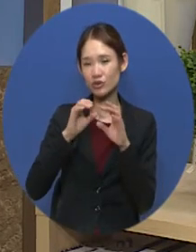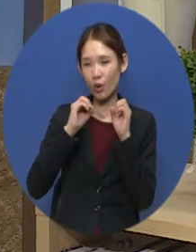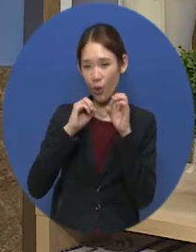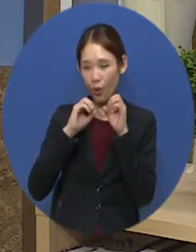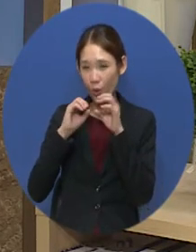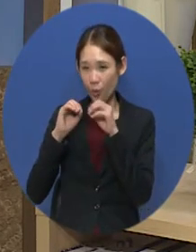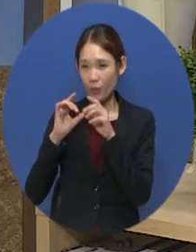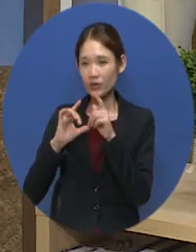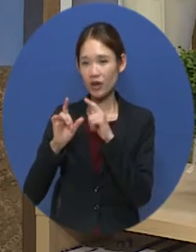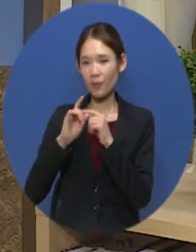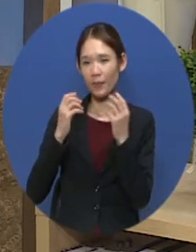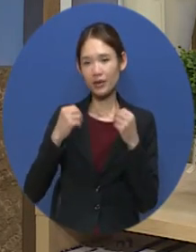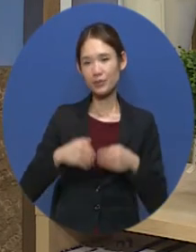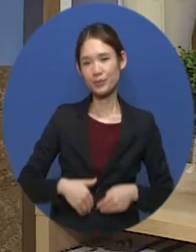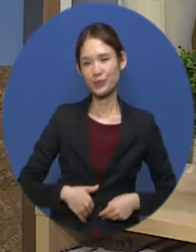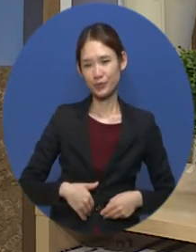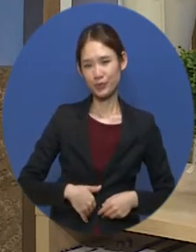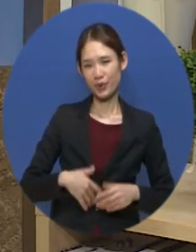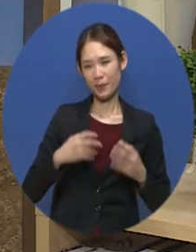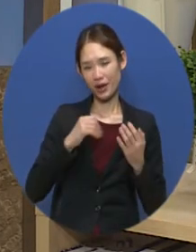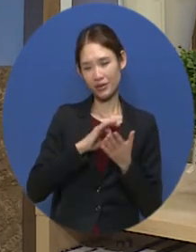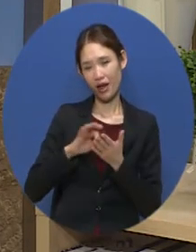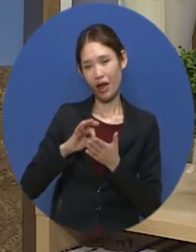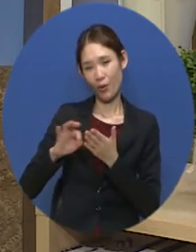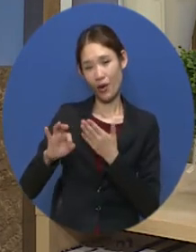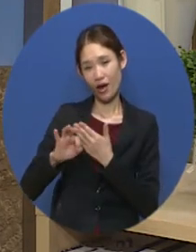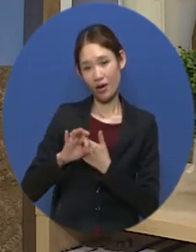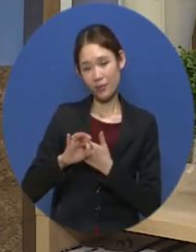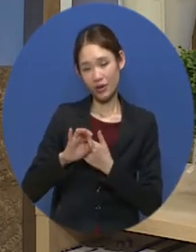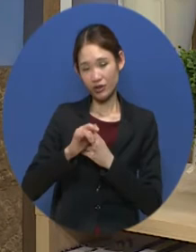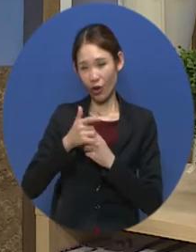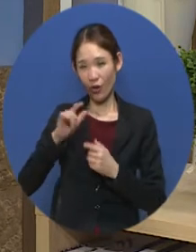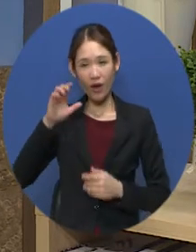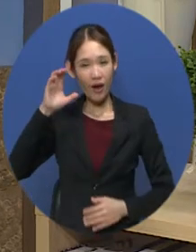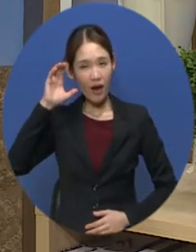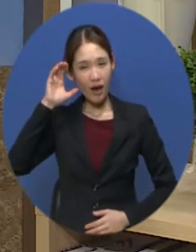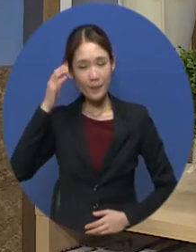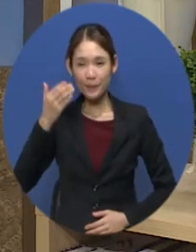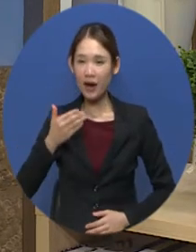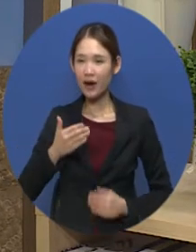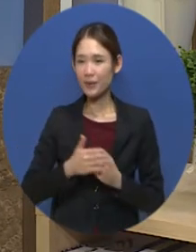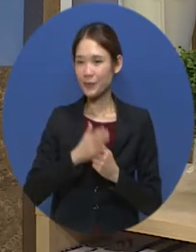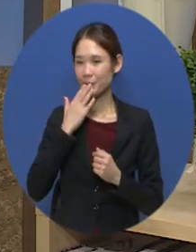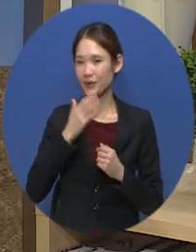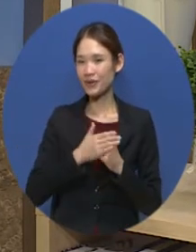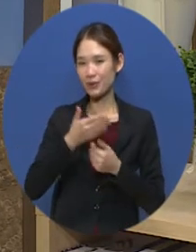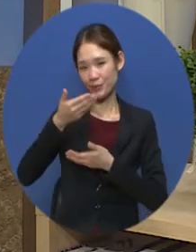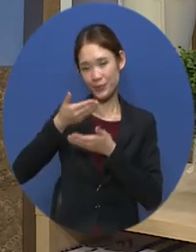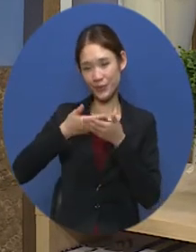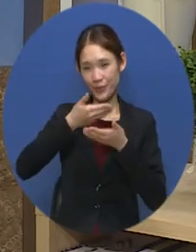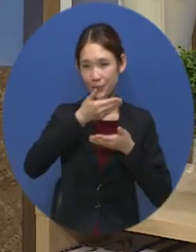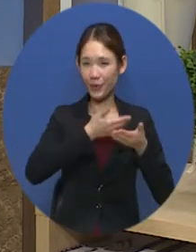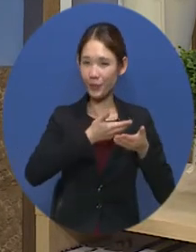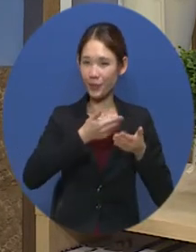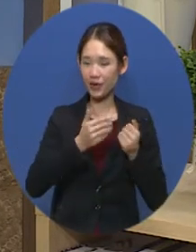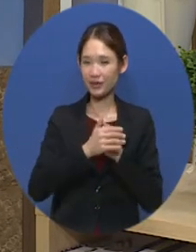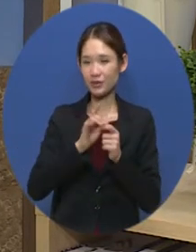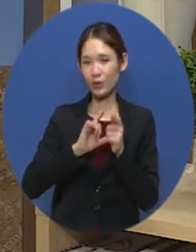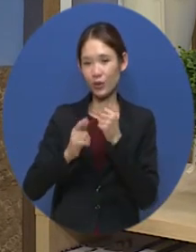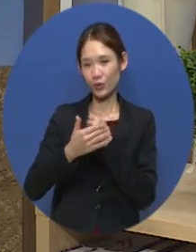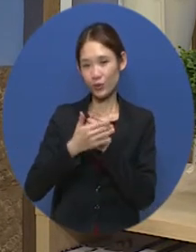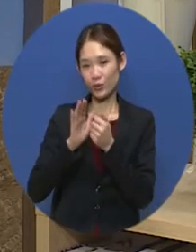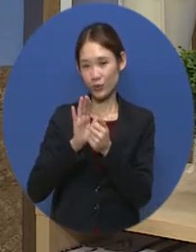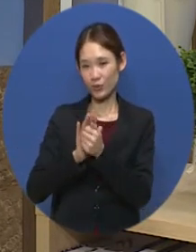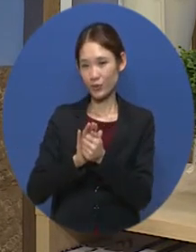해주고 네. 더 많은 사람들이 쓰시면은 또 여러 의견을 들을 수도 있고 또 피드백이 오면서 또 보완이 되고